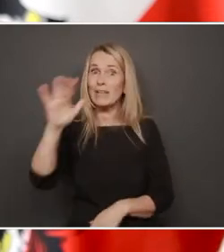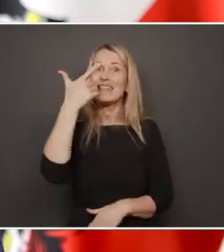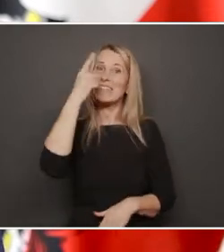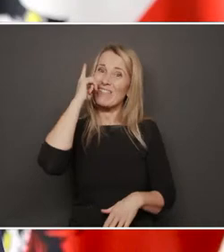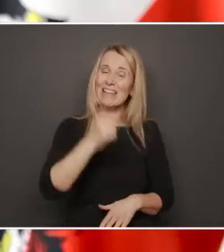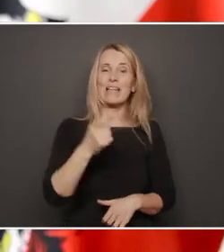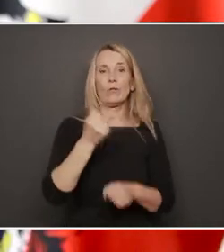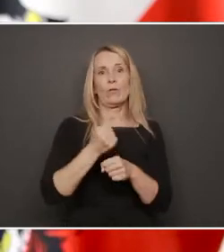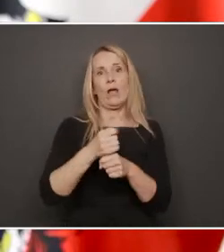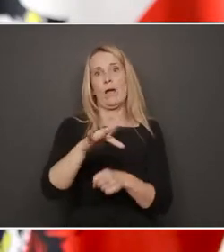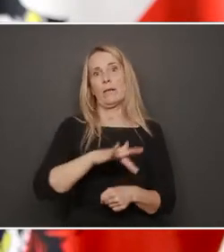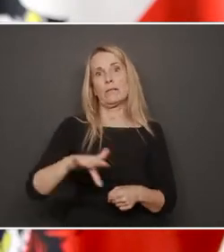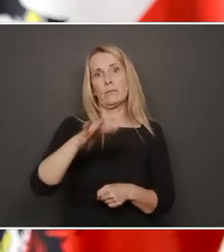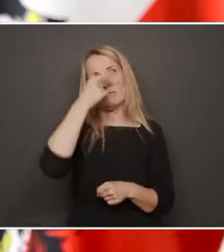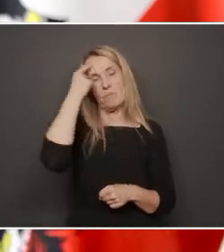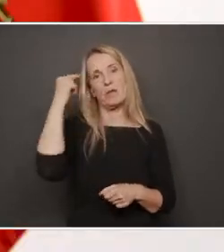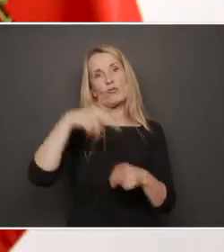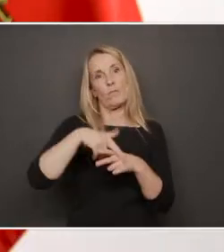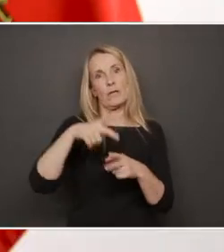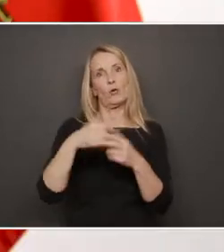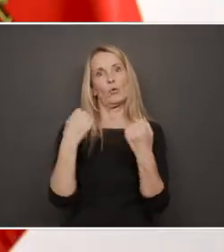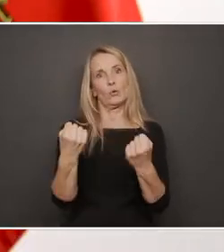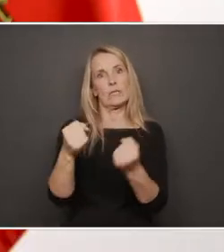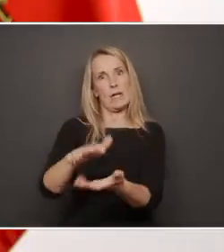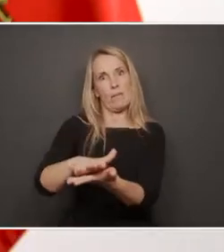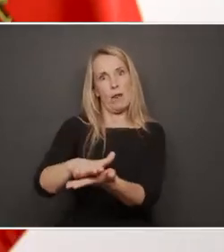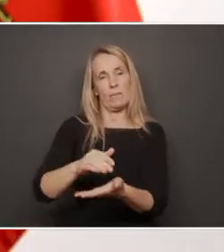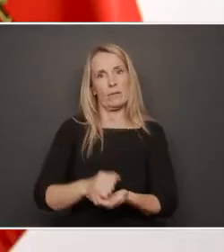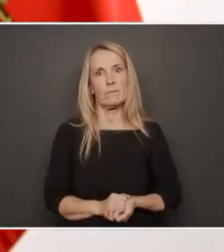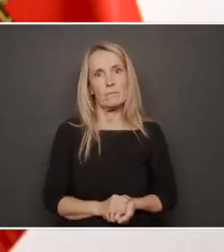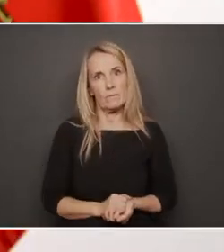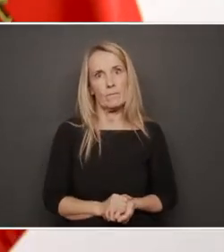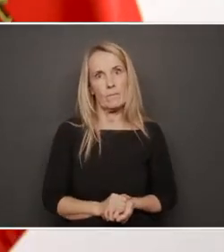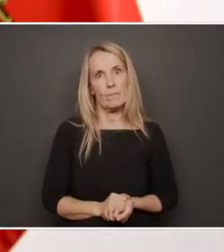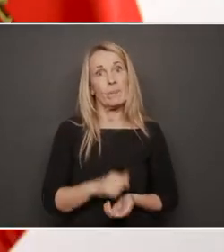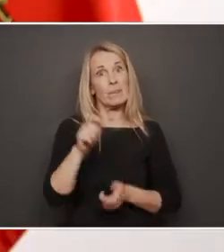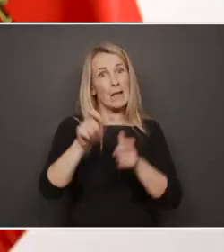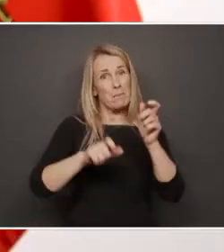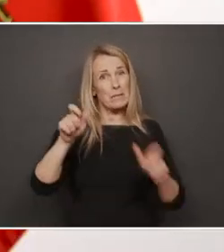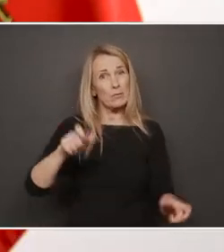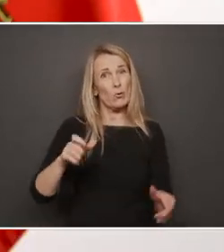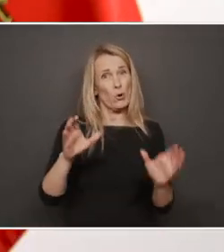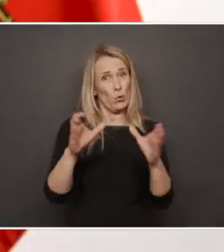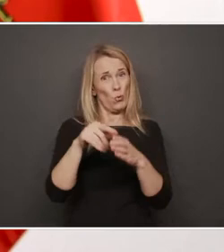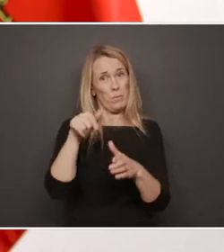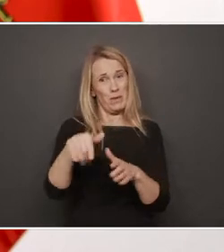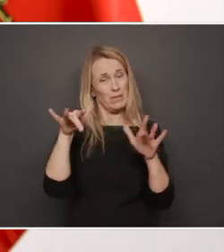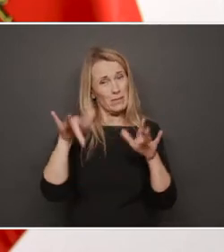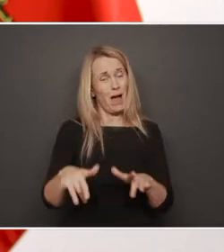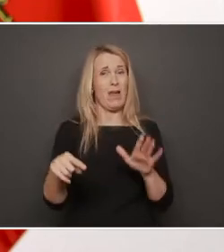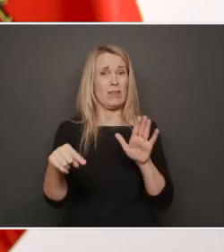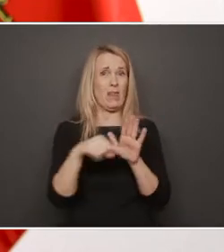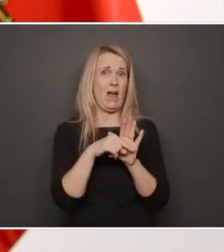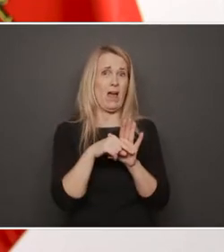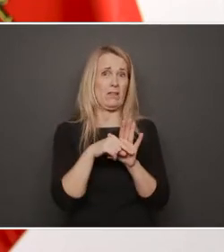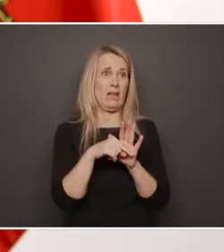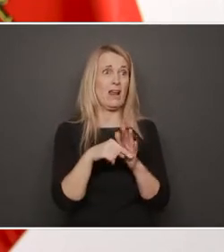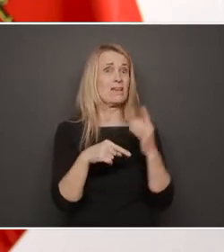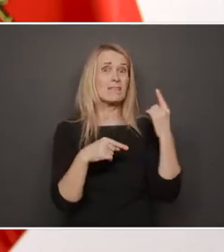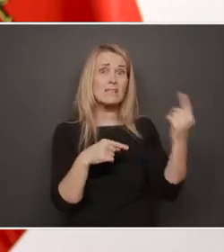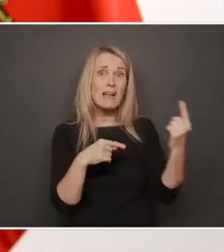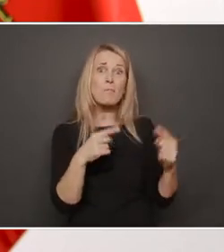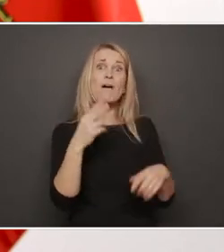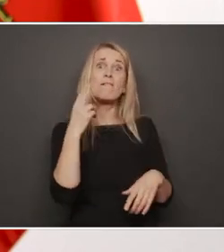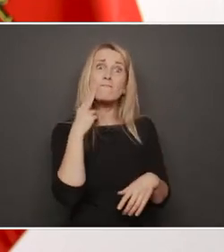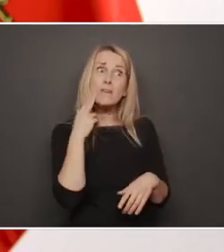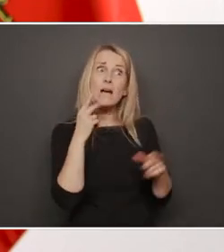Arbeitsplätze von Menschen mit Behinderungen sichern. Die Personengruppe benachteiligter Menschen und Sie als Unternehmen